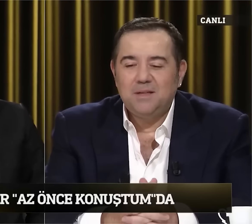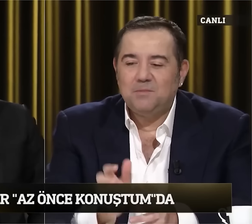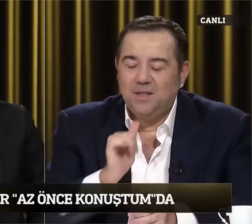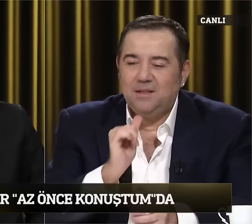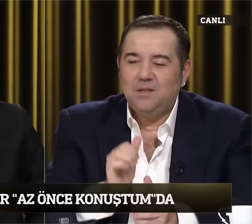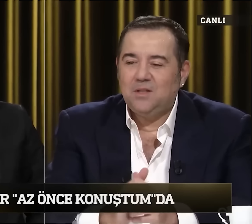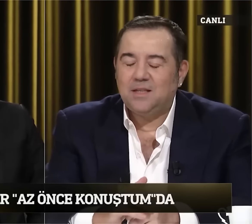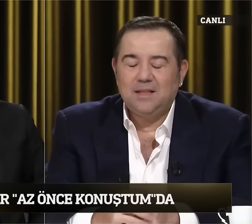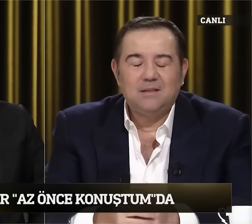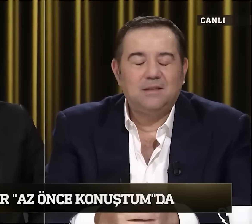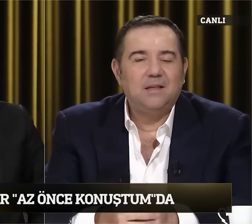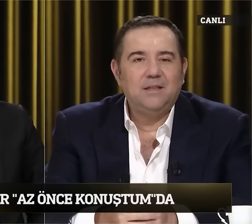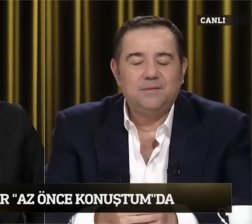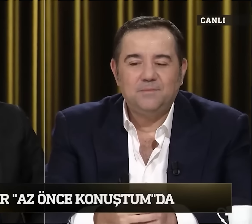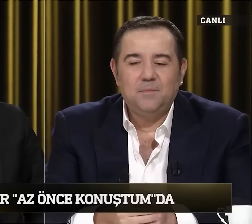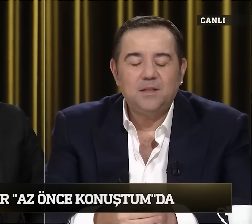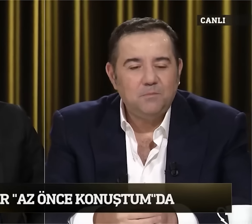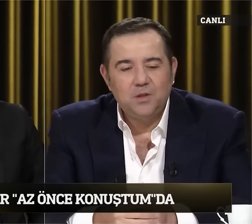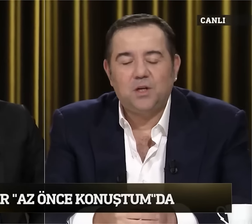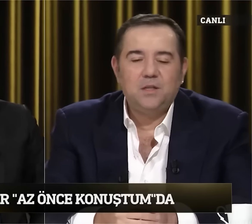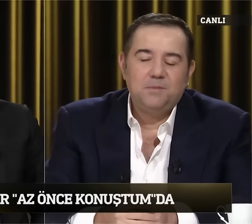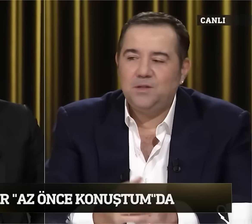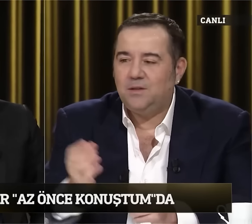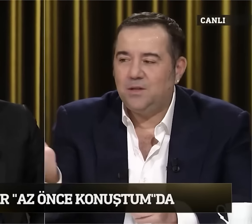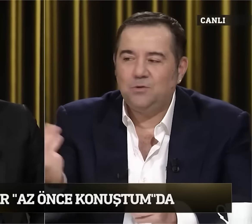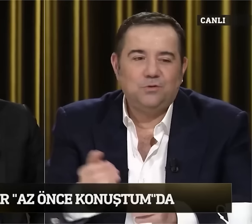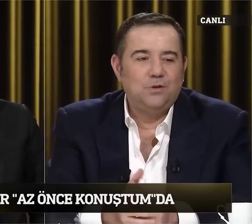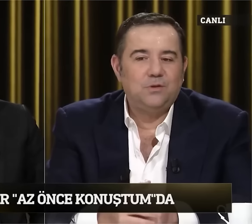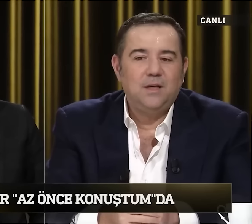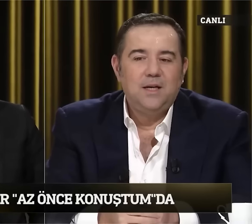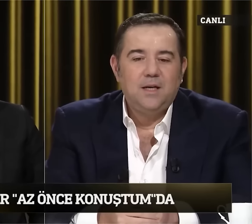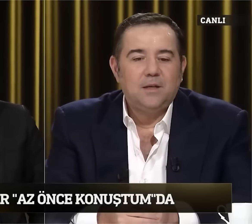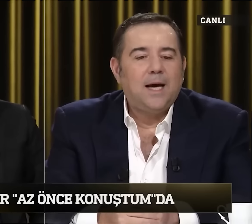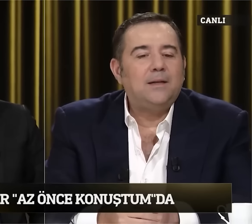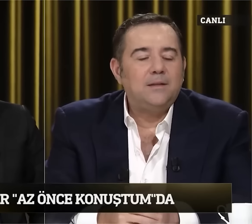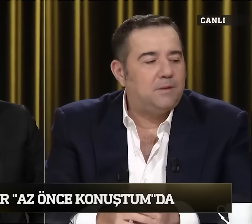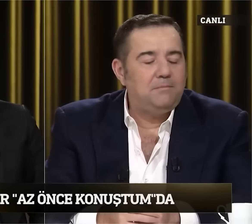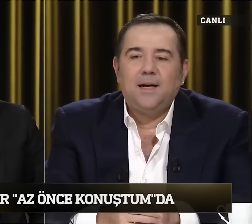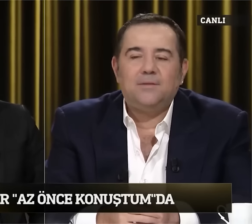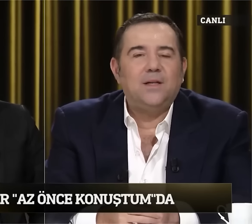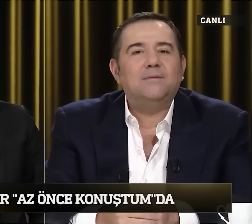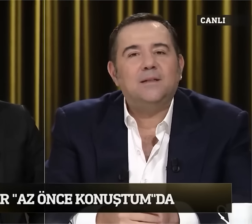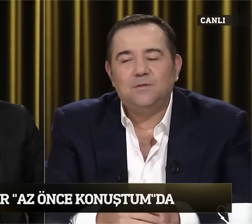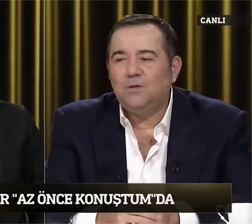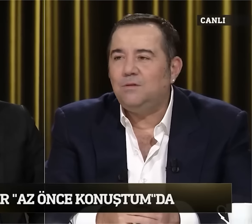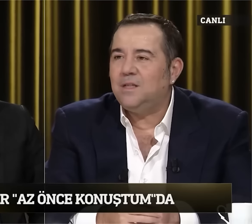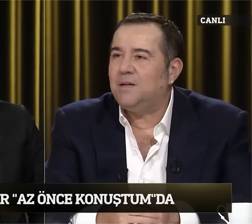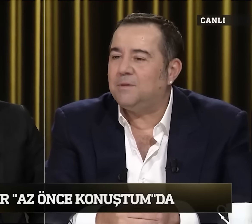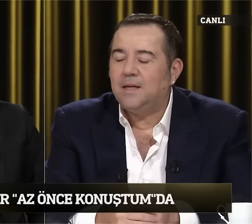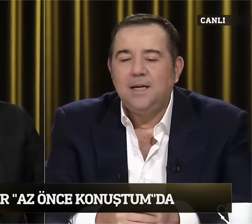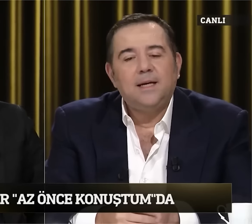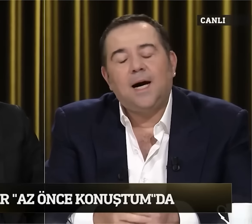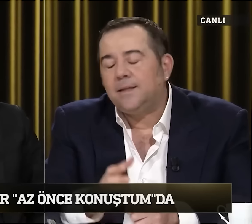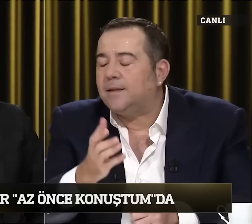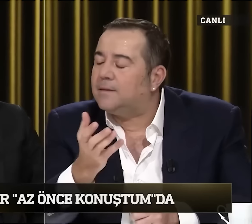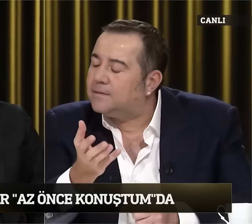Necmi abi de biraz böyle içki de kendisi de sever baktım böyle Çakır Biz de Candaş da oturuyoruz ya dedi Bıktım ben ya falan filan ne oldu Necm